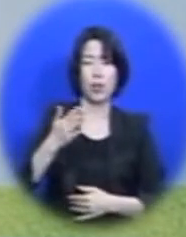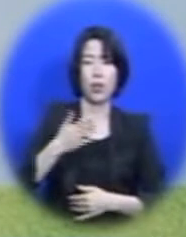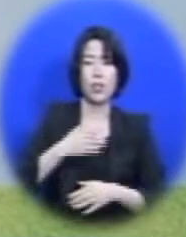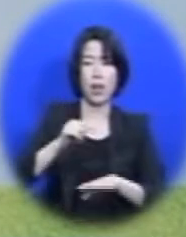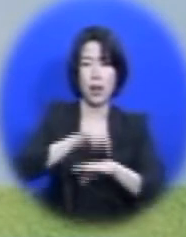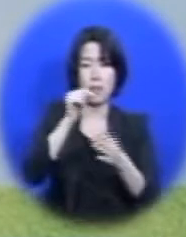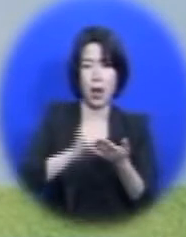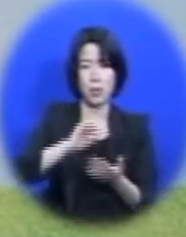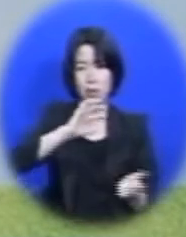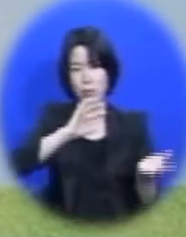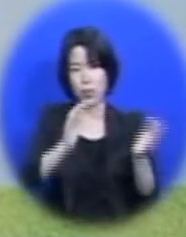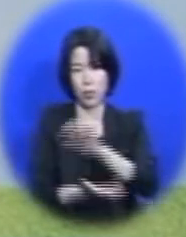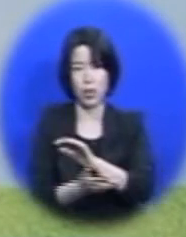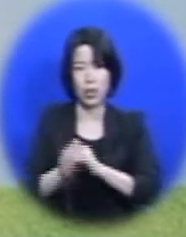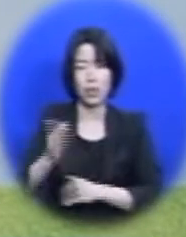뒤집어져요.